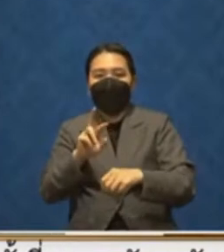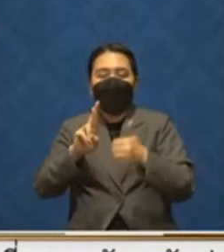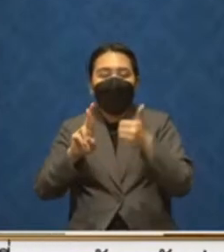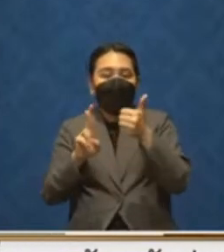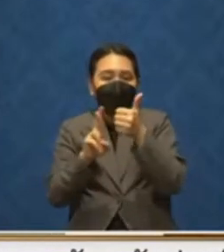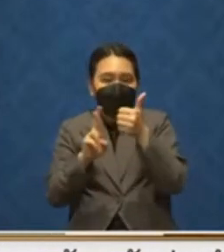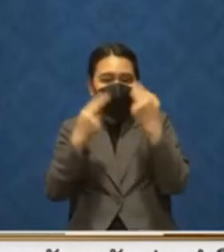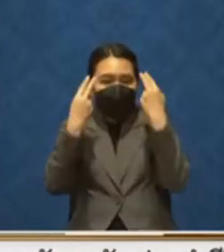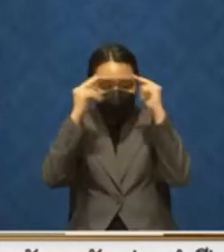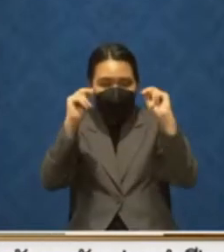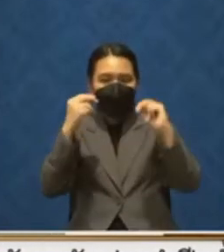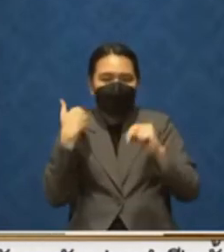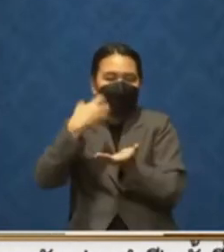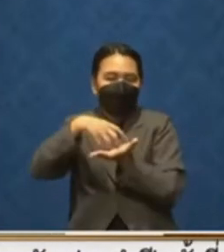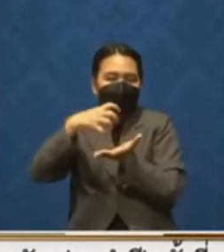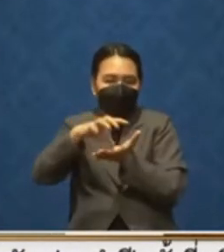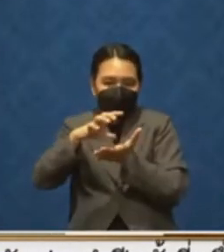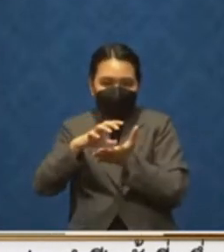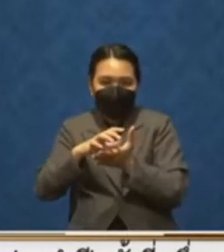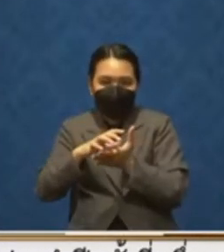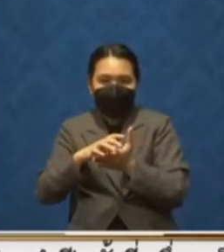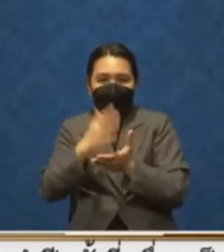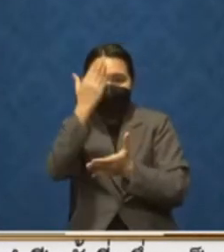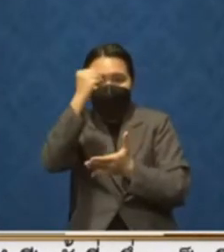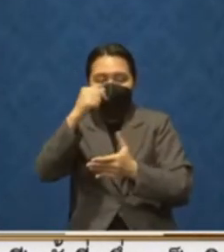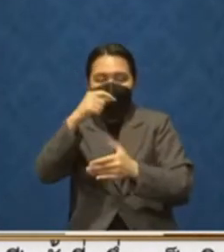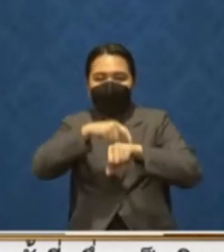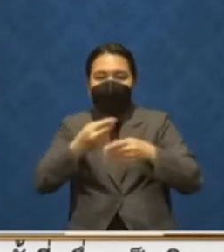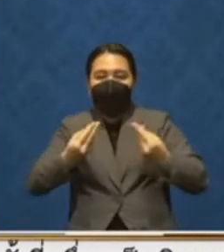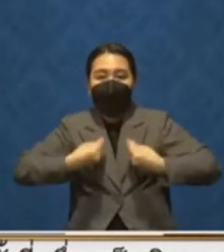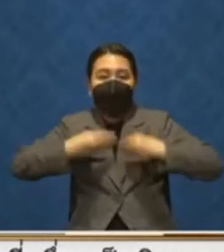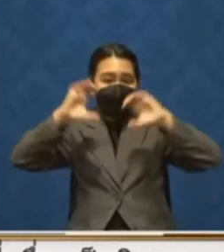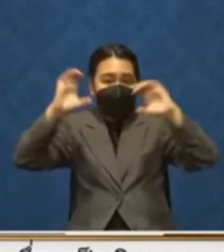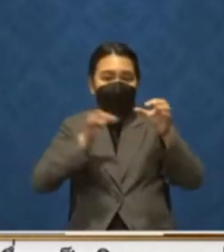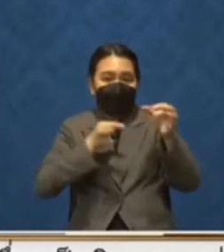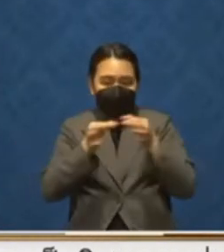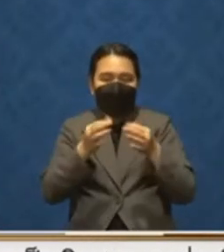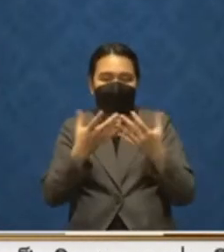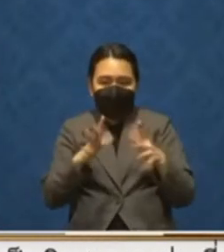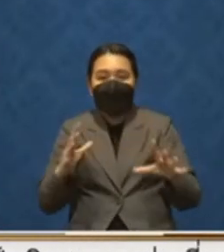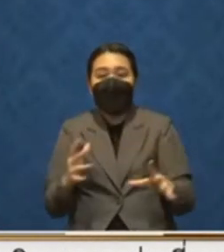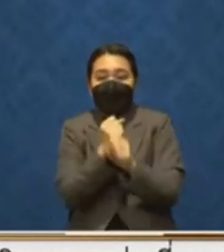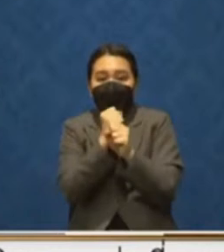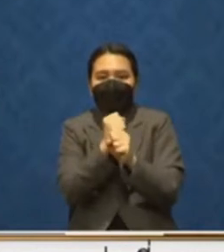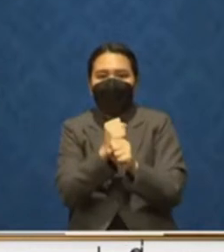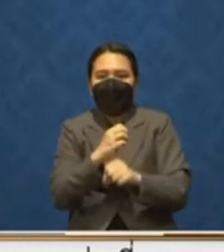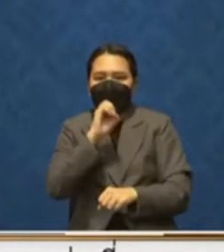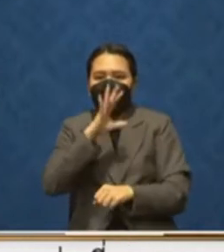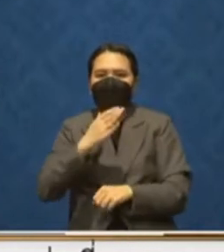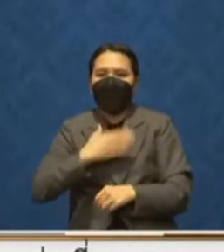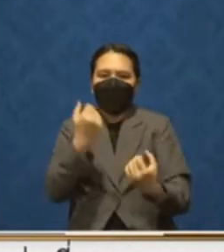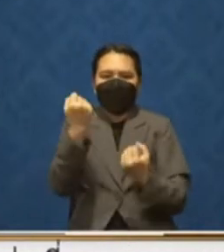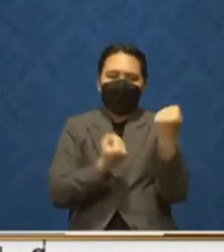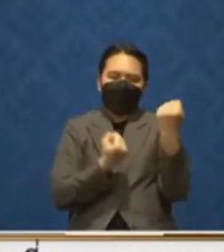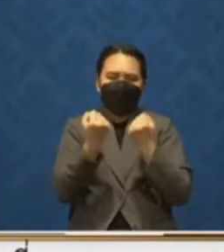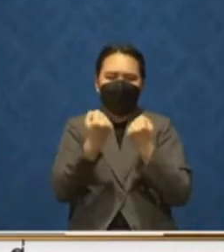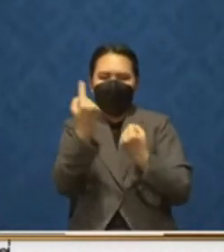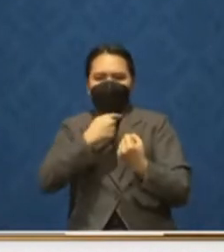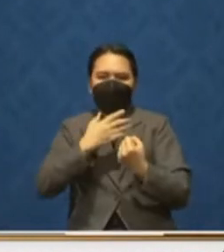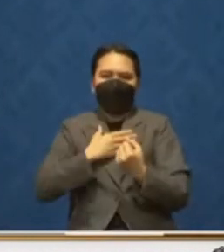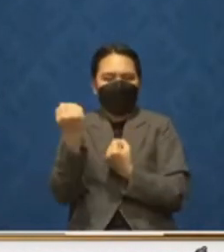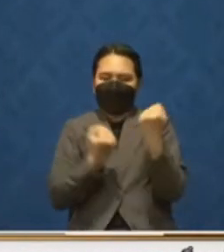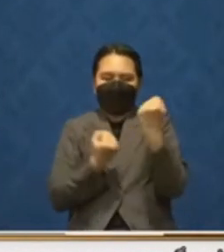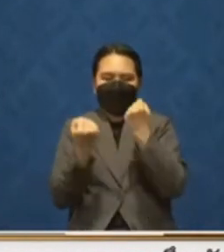สรุปแล้วกันได้ค่ะหลุดแล้วกันมีทั้งก็พูดถึงรถชนแล้วของท่านท่านก็วาระยนต์ผมมันไม่ได้เรื่องดีไม่ดีนะ